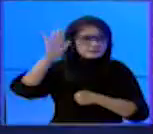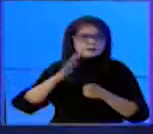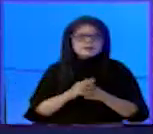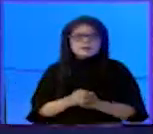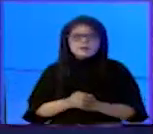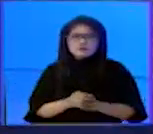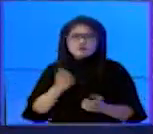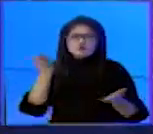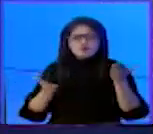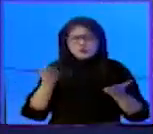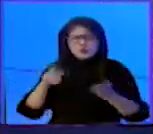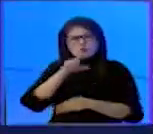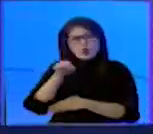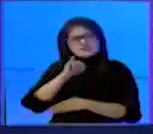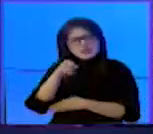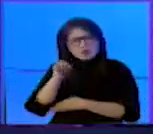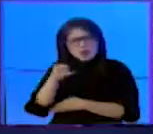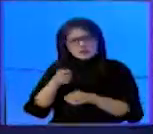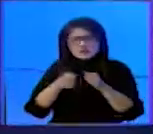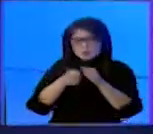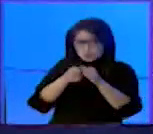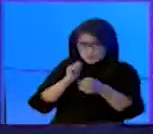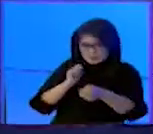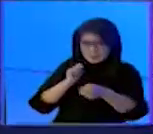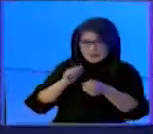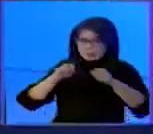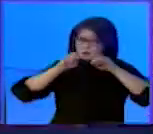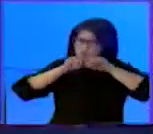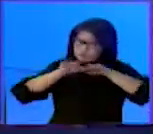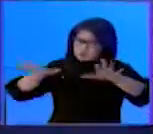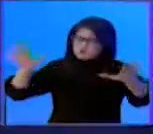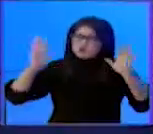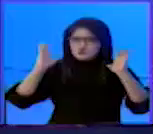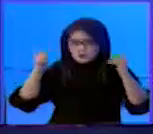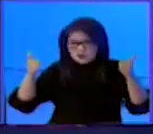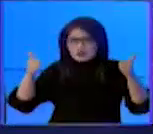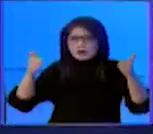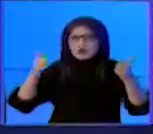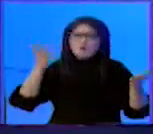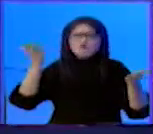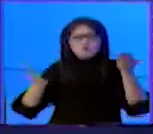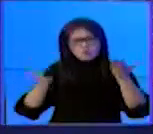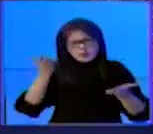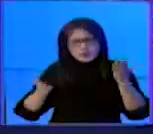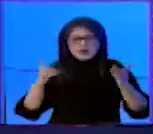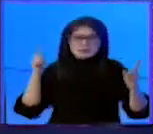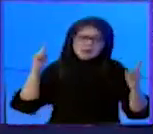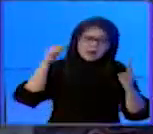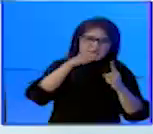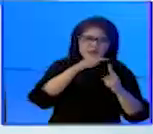Januari, pada saat selesai uji klinis dan izin edarnya keluar, kami sudah menargetkan untuk bisa selesai sekitar 40 juta dosis per tahun. Terima